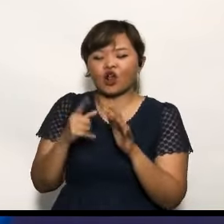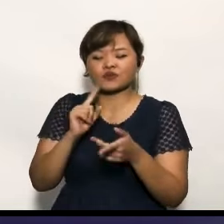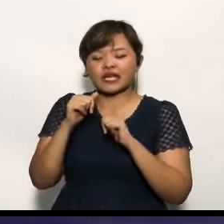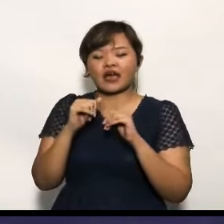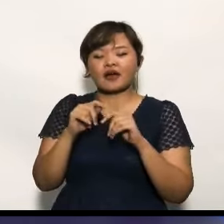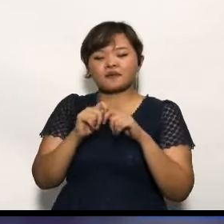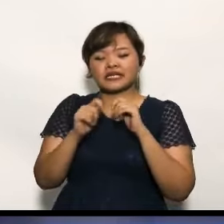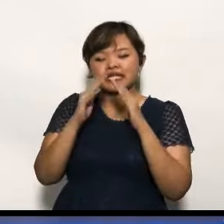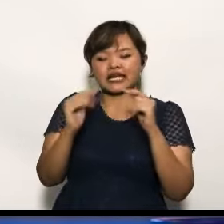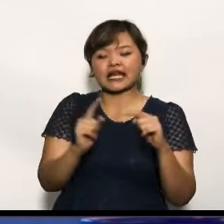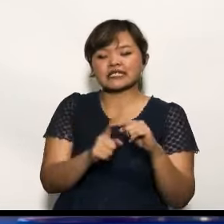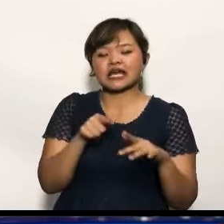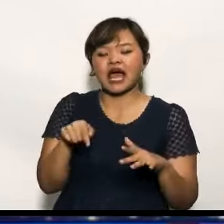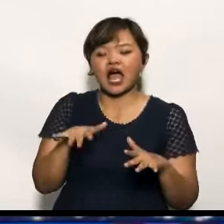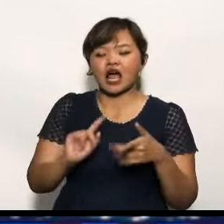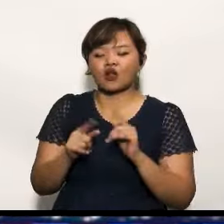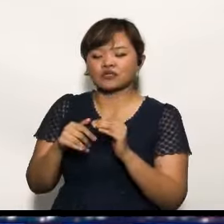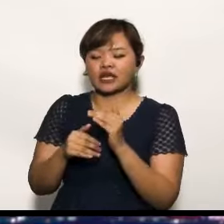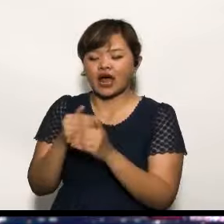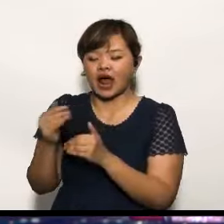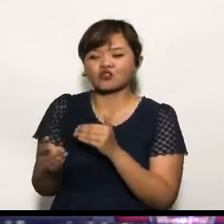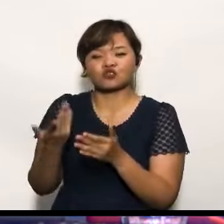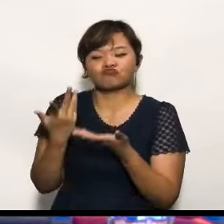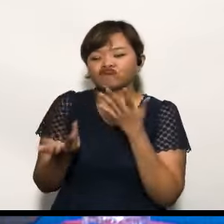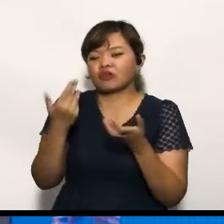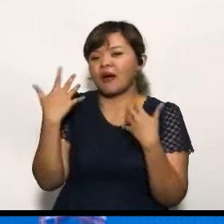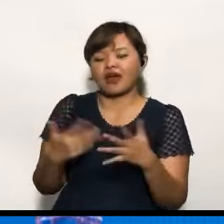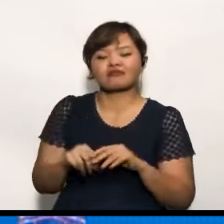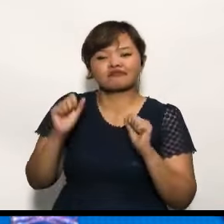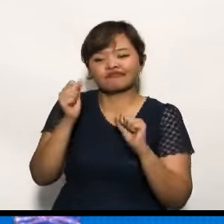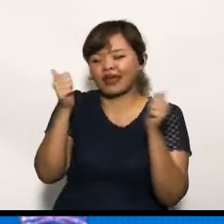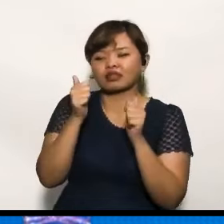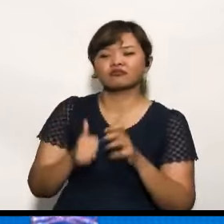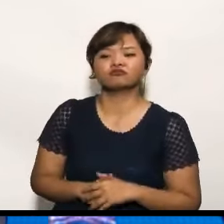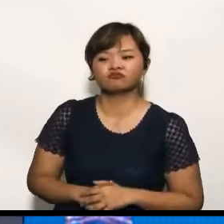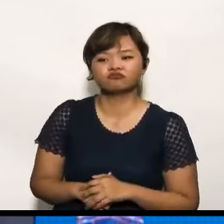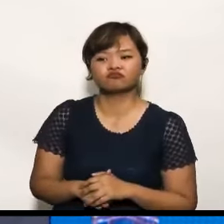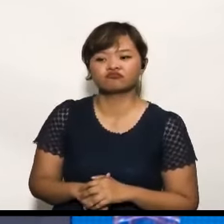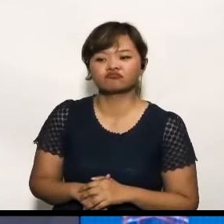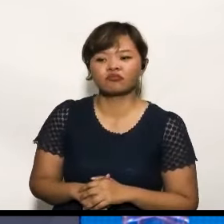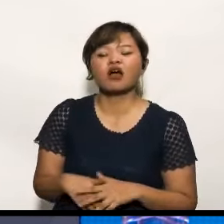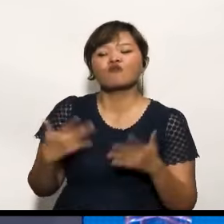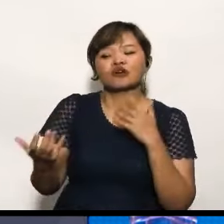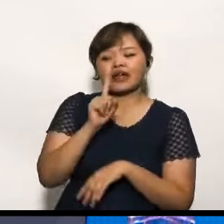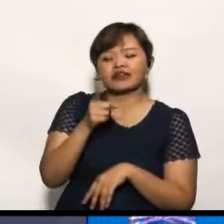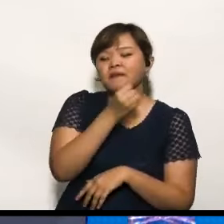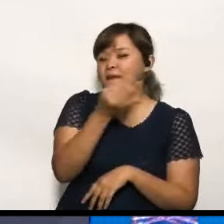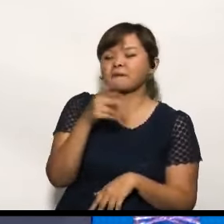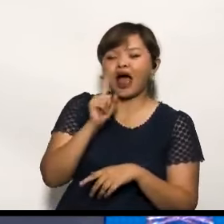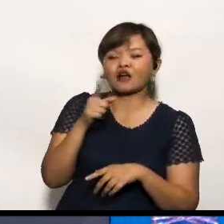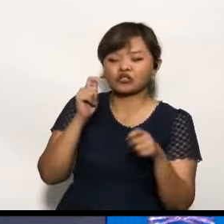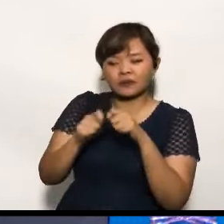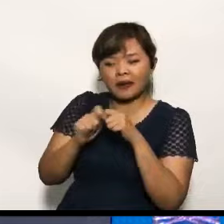perubahan itu tuh bakal jadi dahsyat banget. Gitu. Wah, kayak bakal jadi keren banget. Satu hal, mungkin banyak, ada 100 hal yang